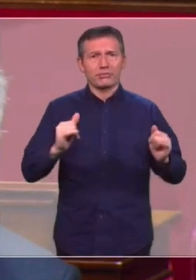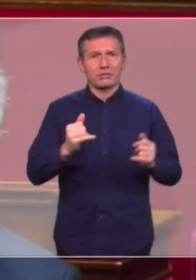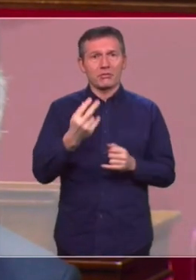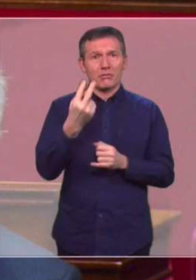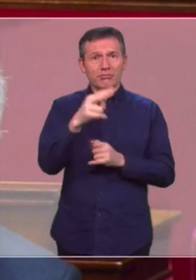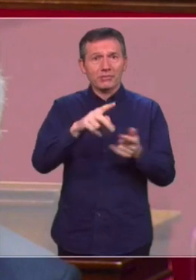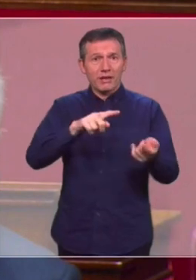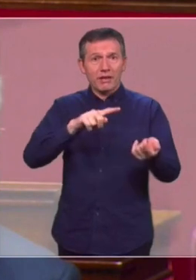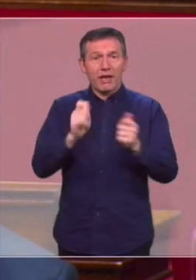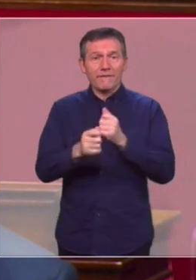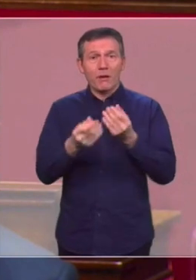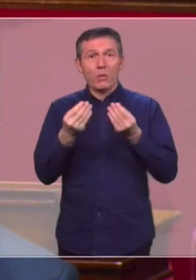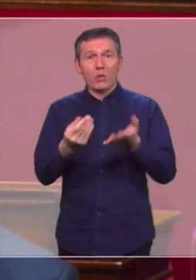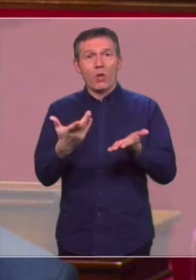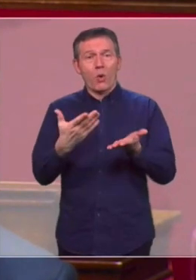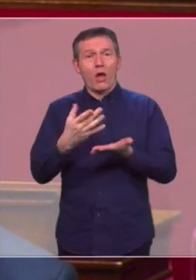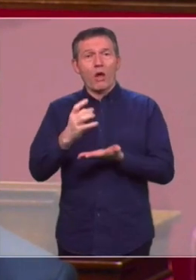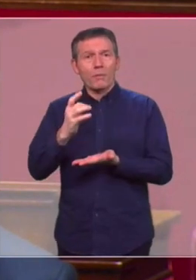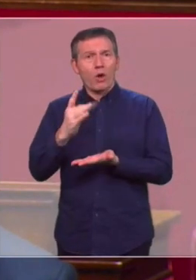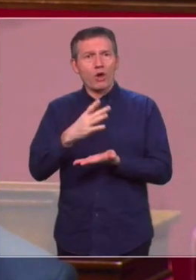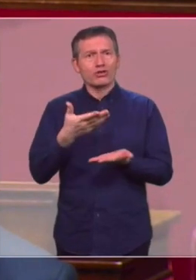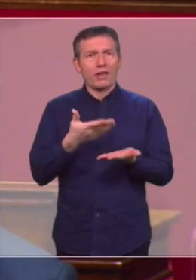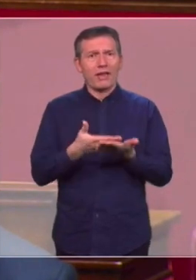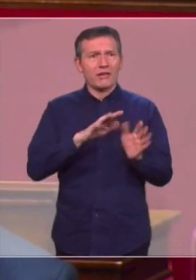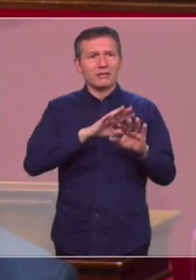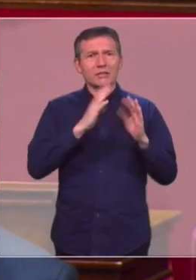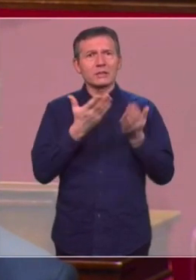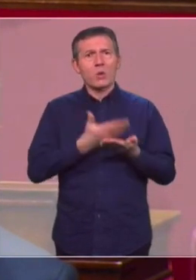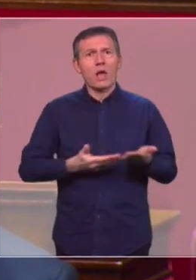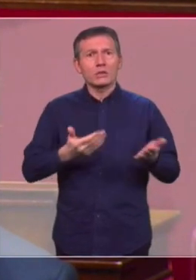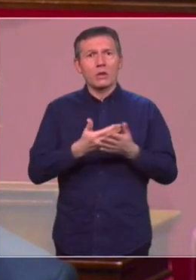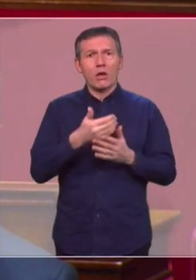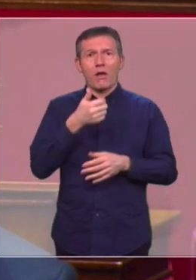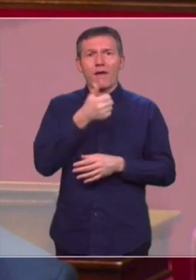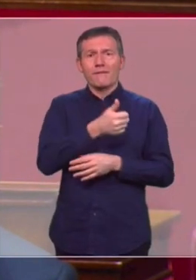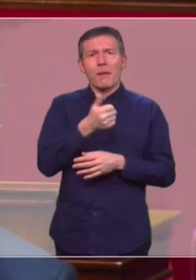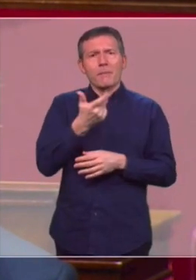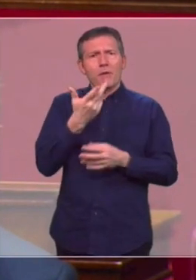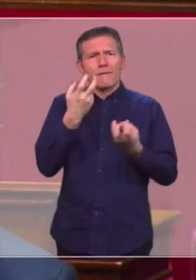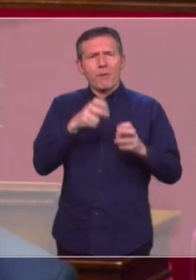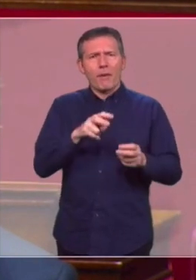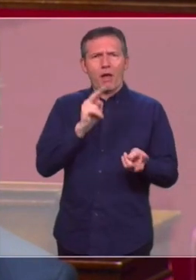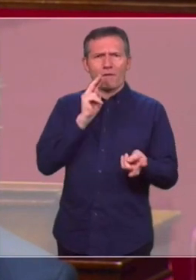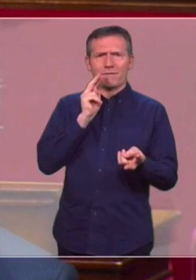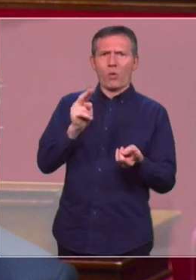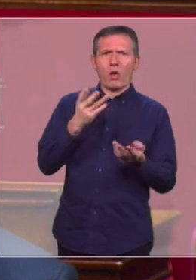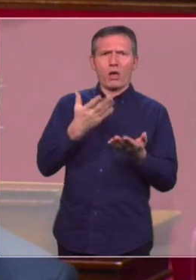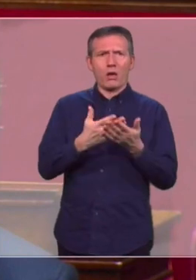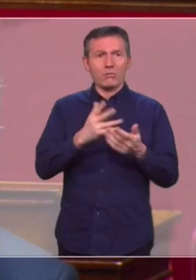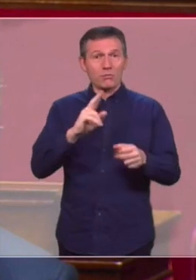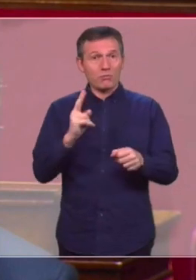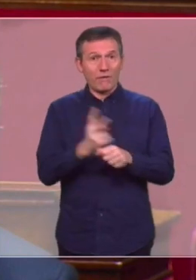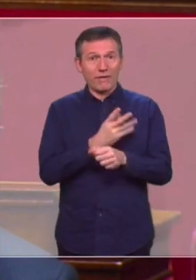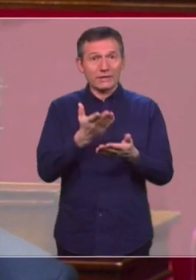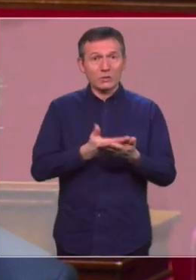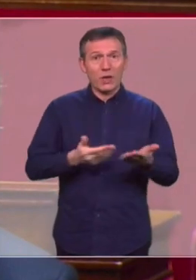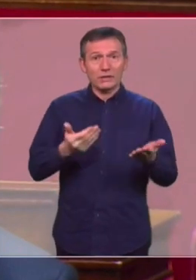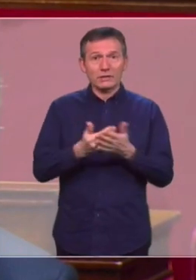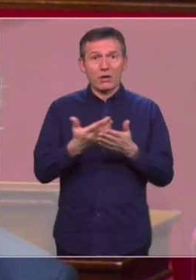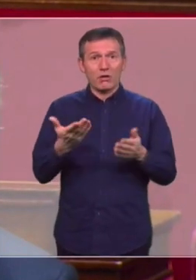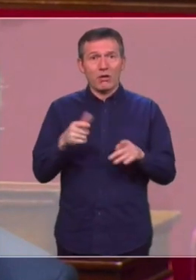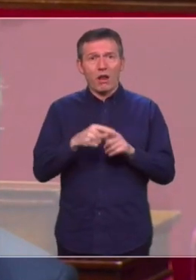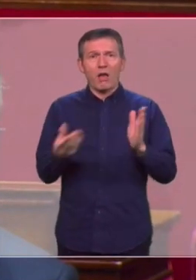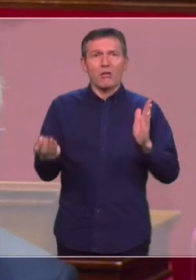provoque un profond rejet que vous ne voulez pas voir. Non content d'être mauvaise, elle n'est pas prête. CAFI